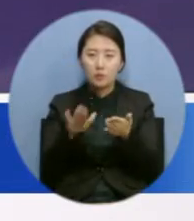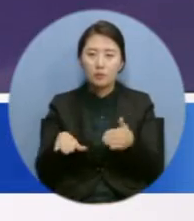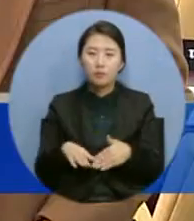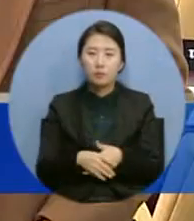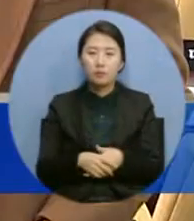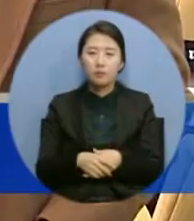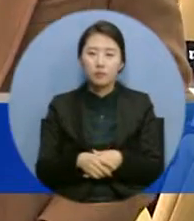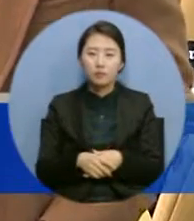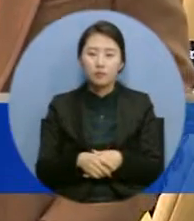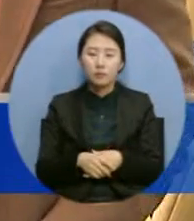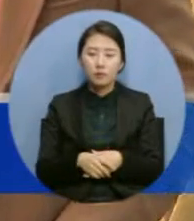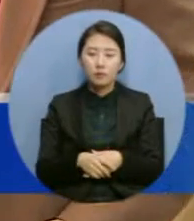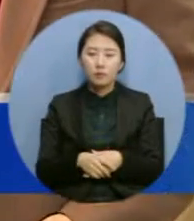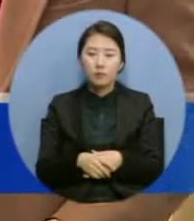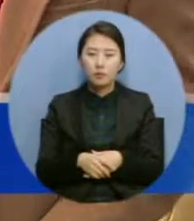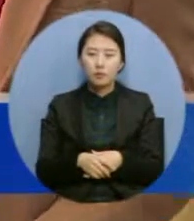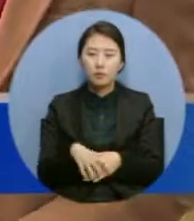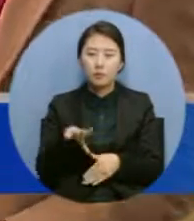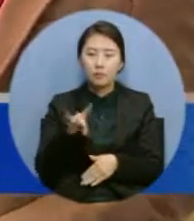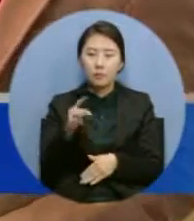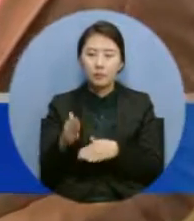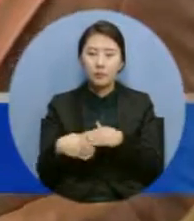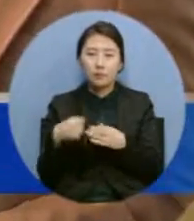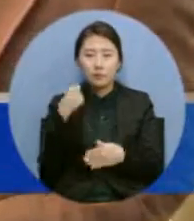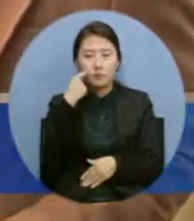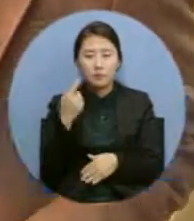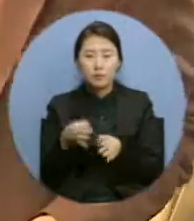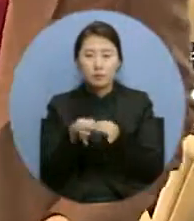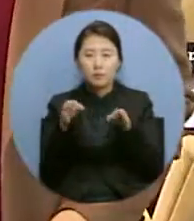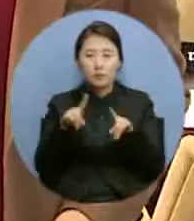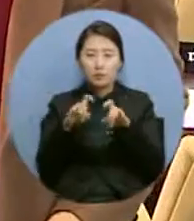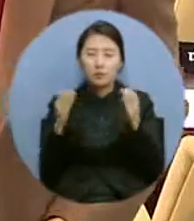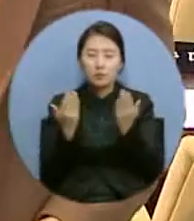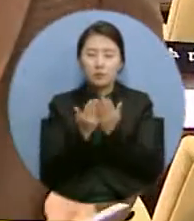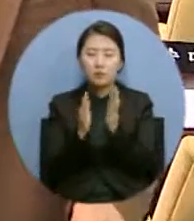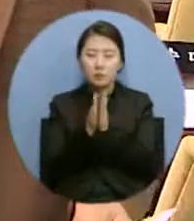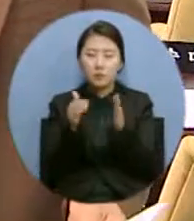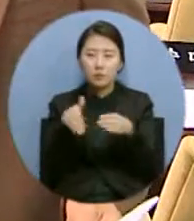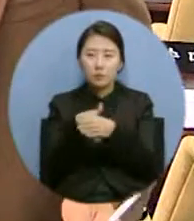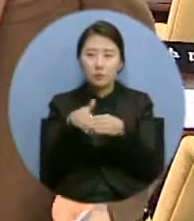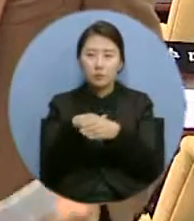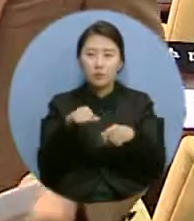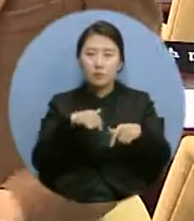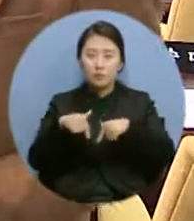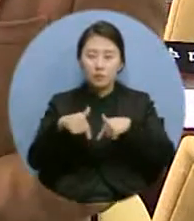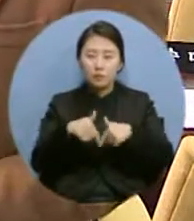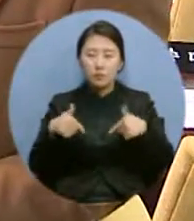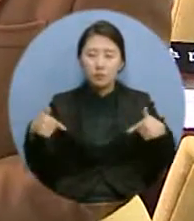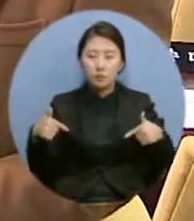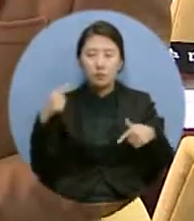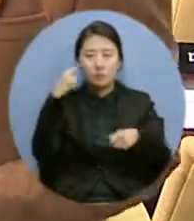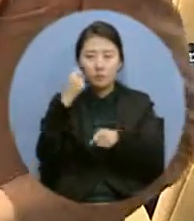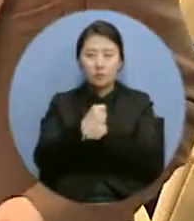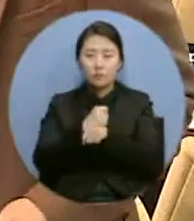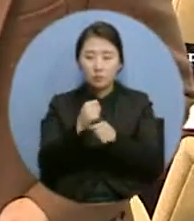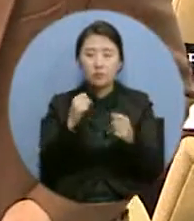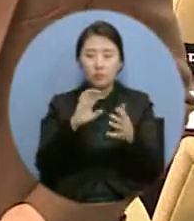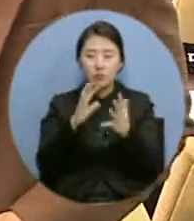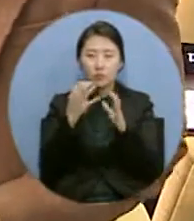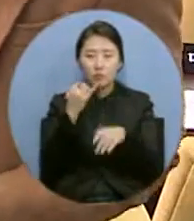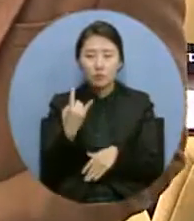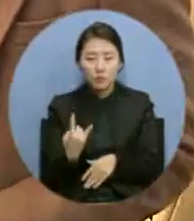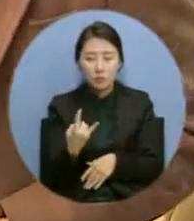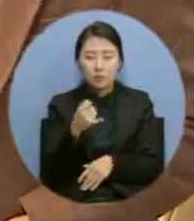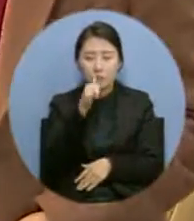기자입니다. 네, 먼저 지난 6개월 동안 성북구 도서문화 활성화를 위한 이렇게 연구토론회, 연구단체가